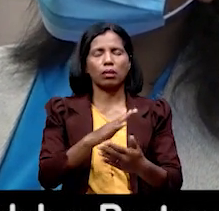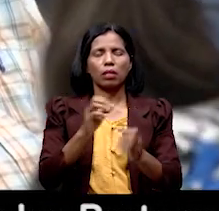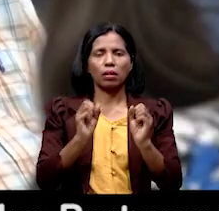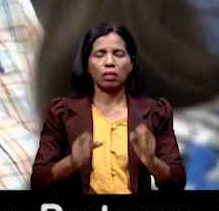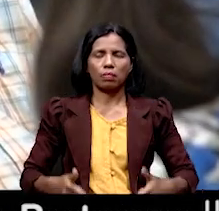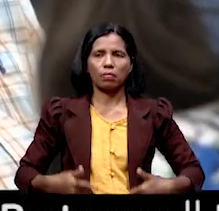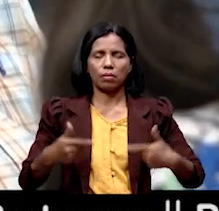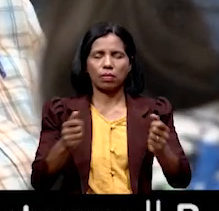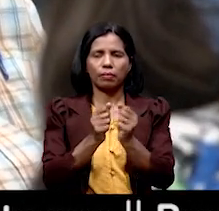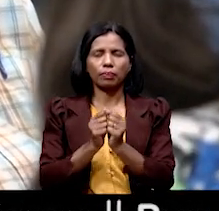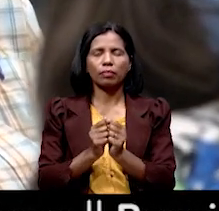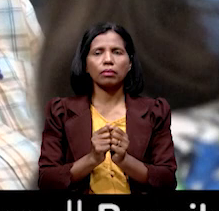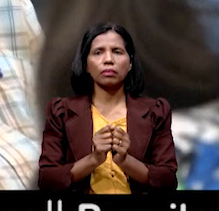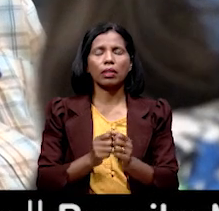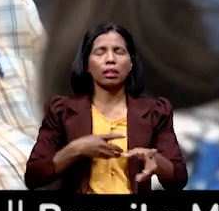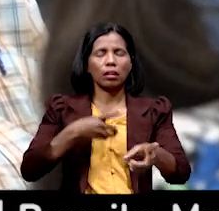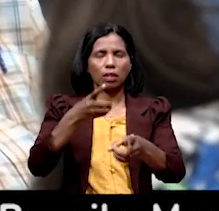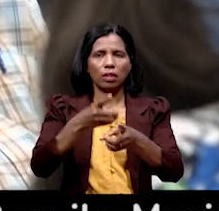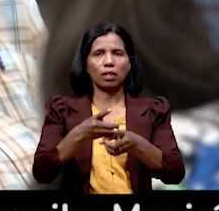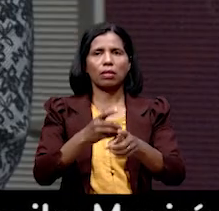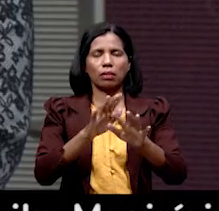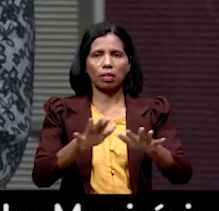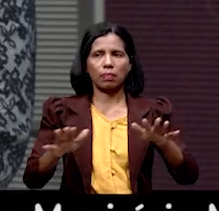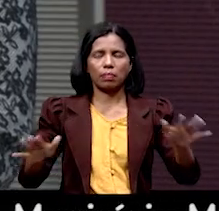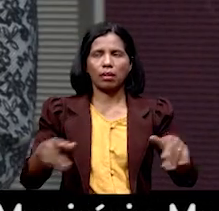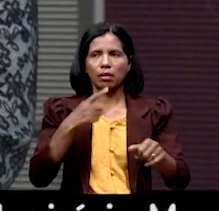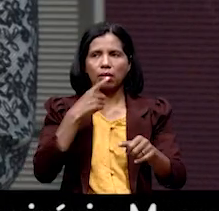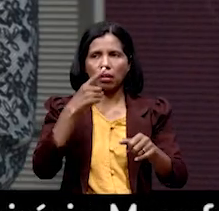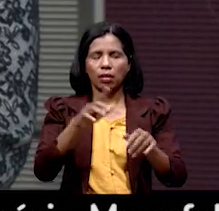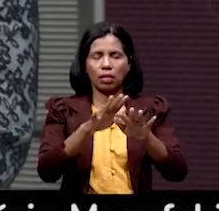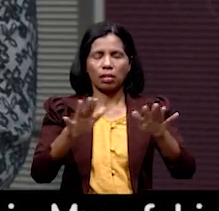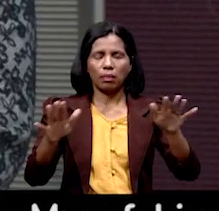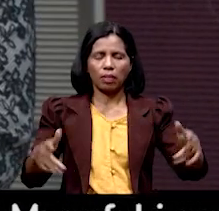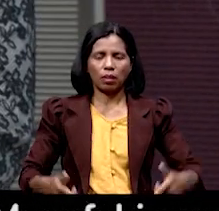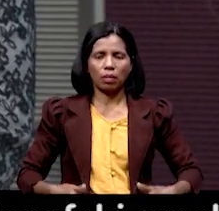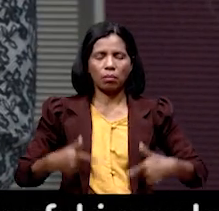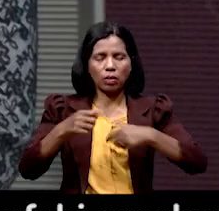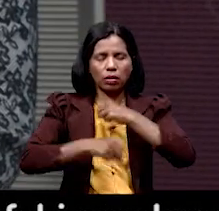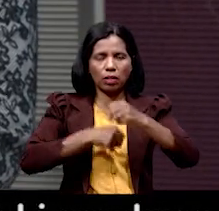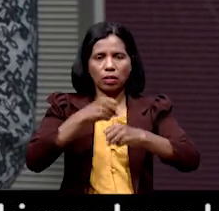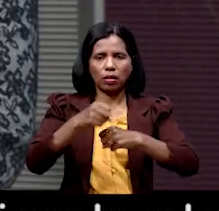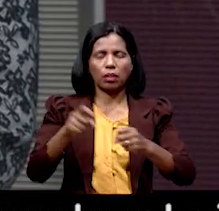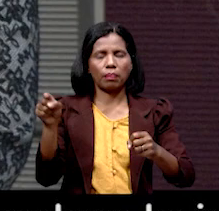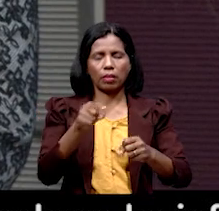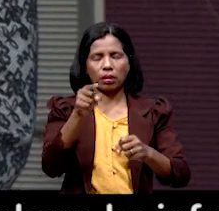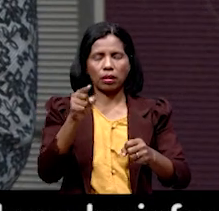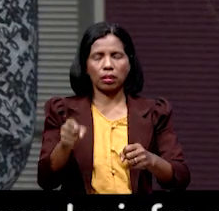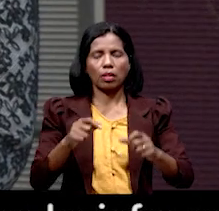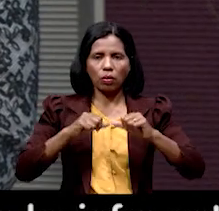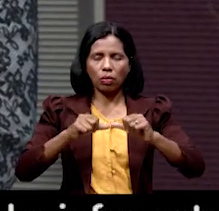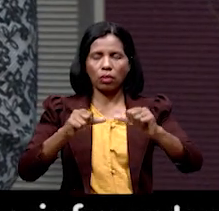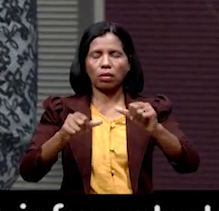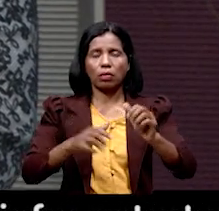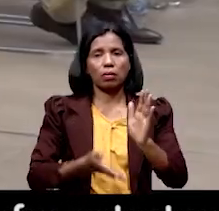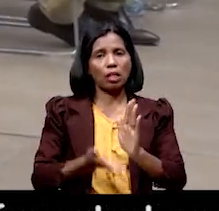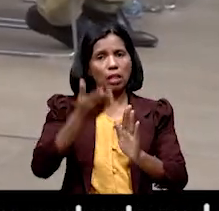together. Komisaria Direito Labarik Dinora Granadeiro declara labarik moris iha pobreza ho persentase nebe continua as iha